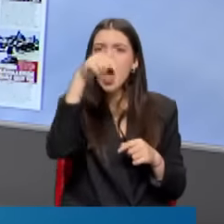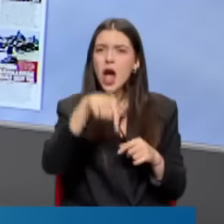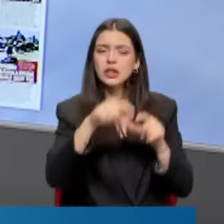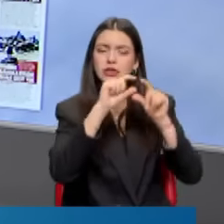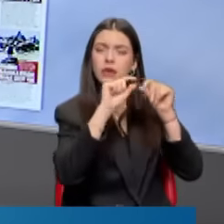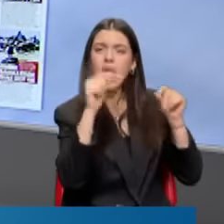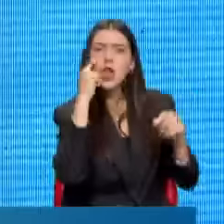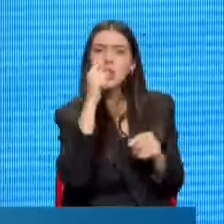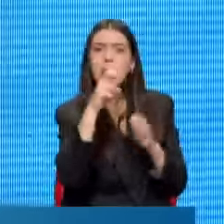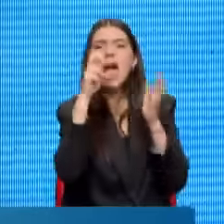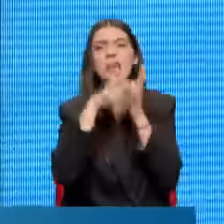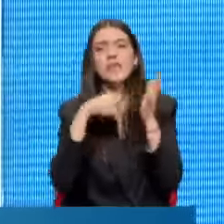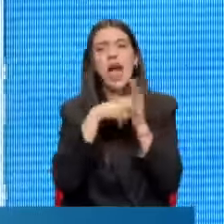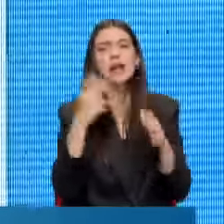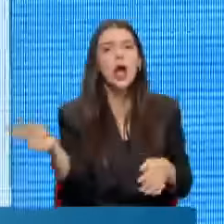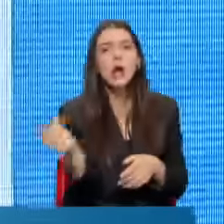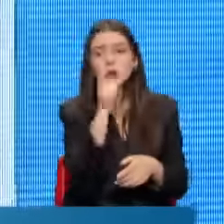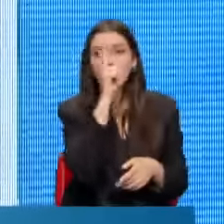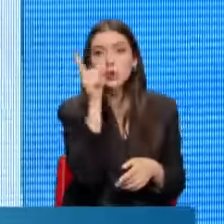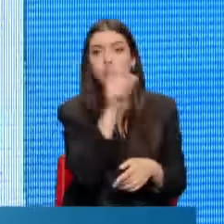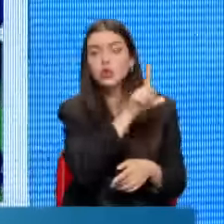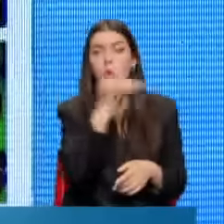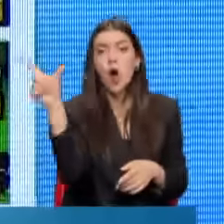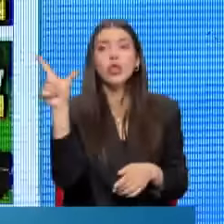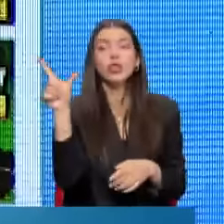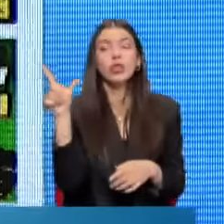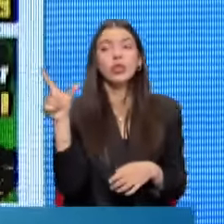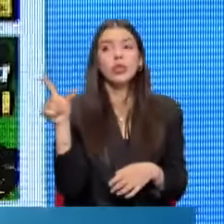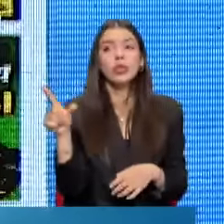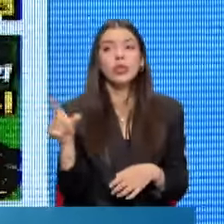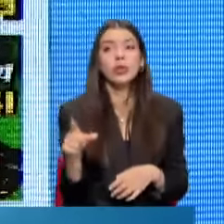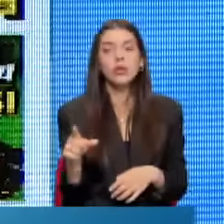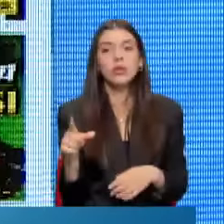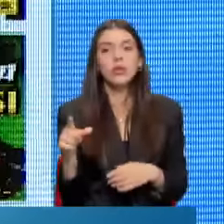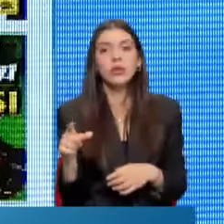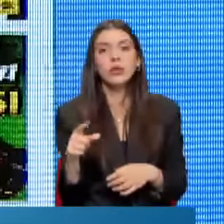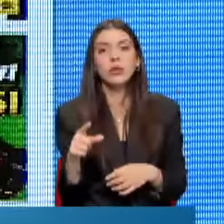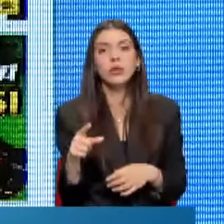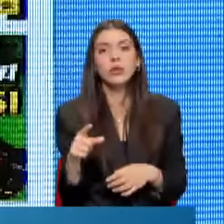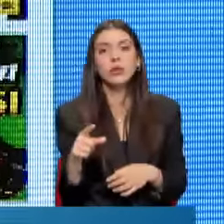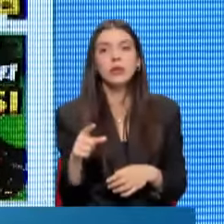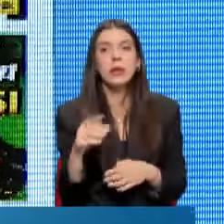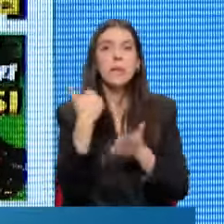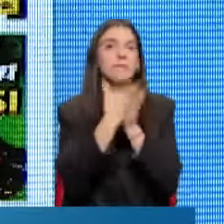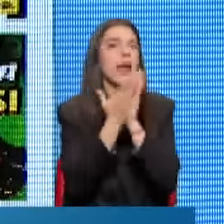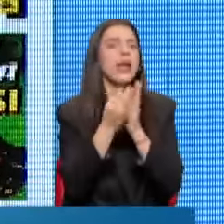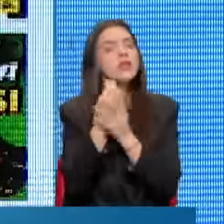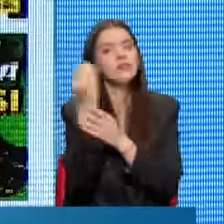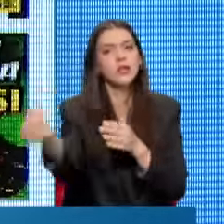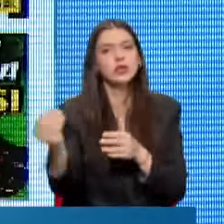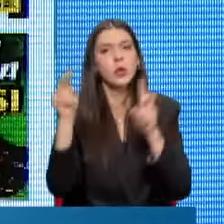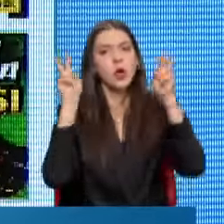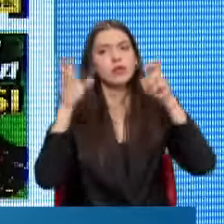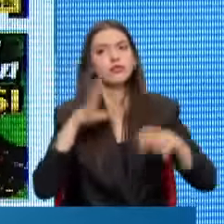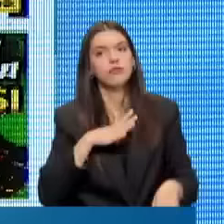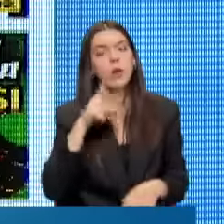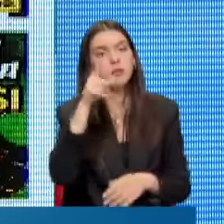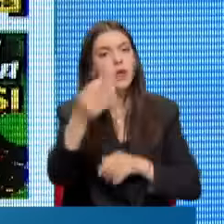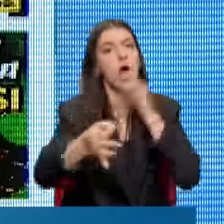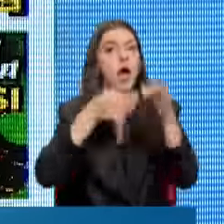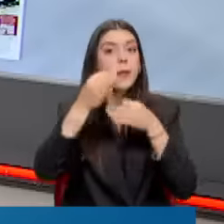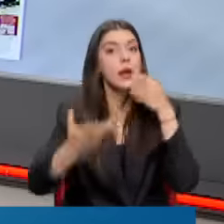ise vergi kaçırana % 10'luk E bir Eee pay verilecek meselesi var bunun da